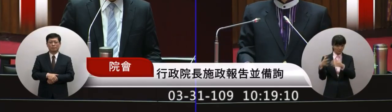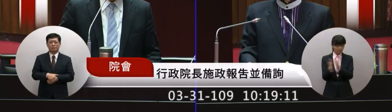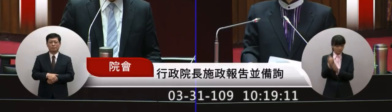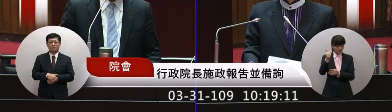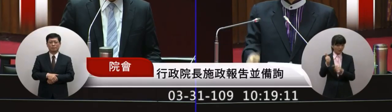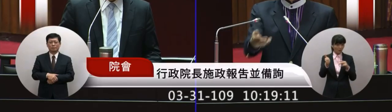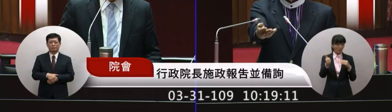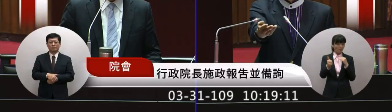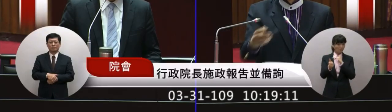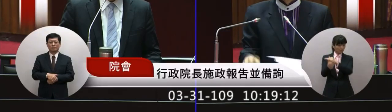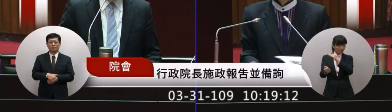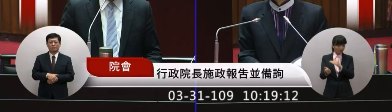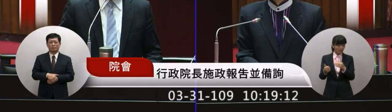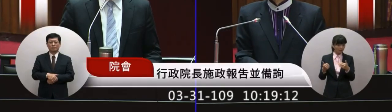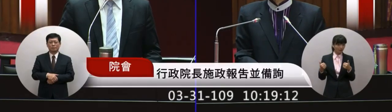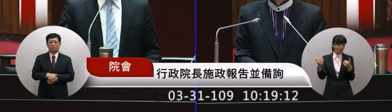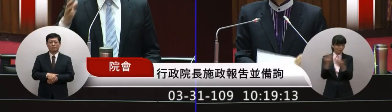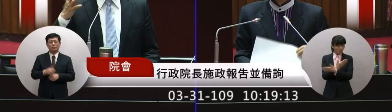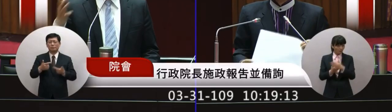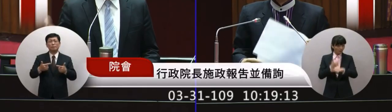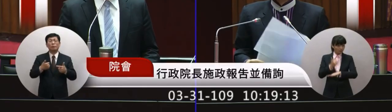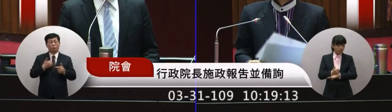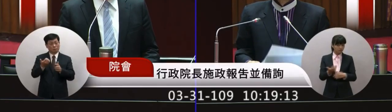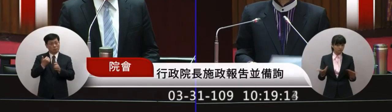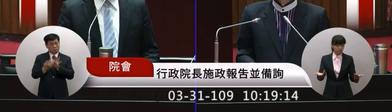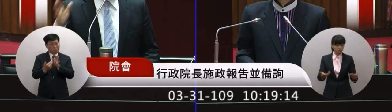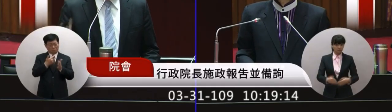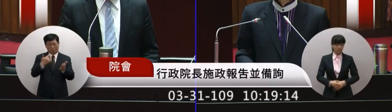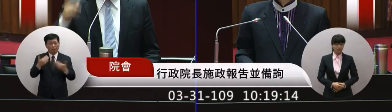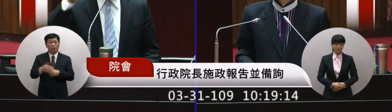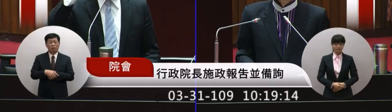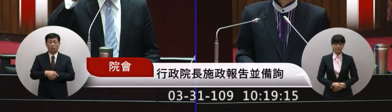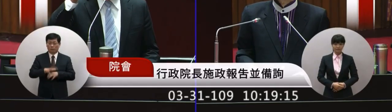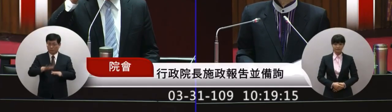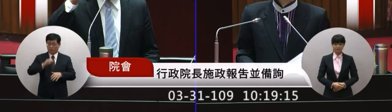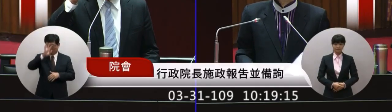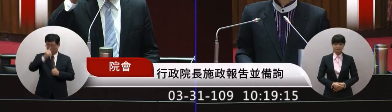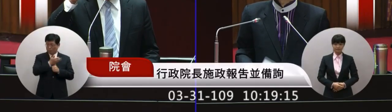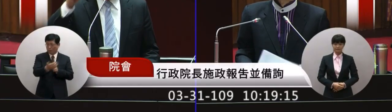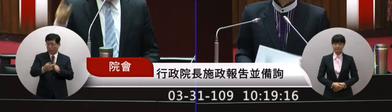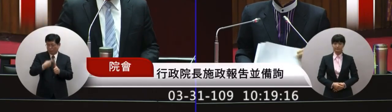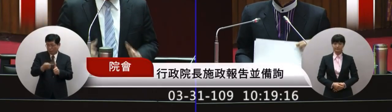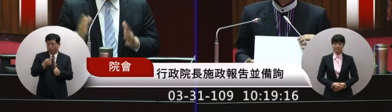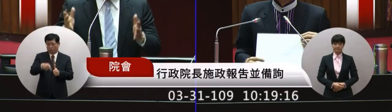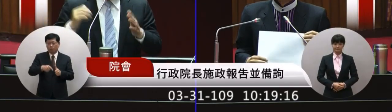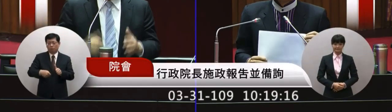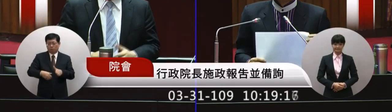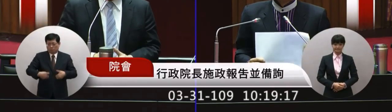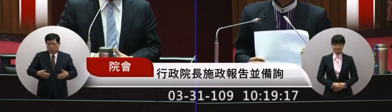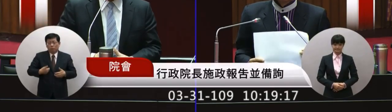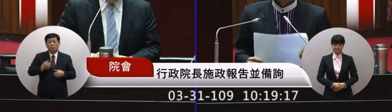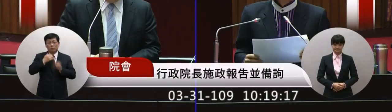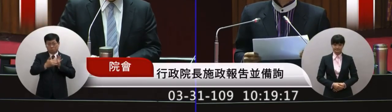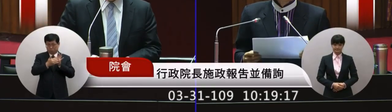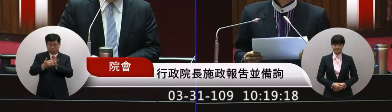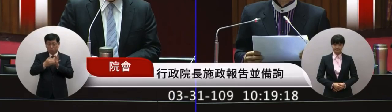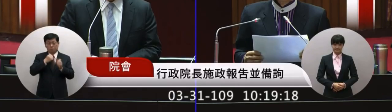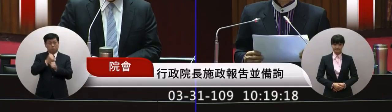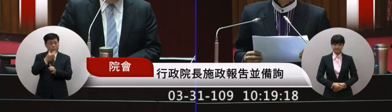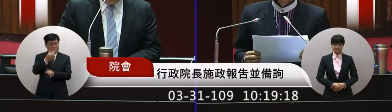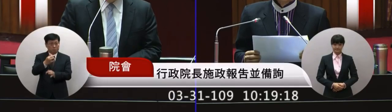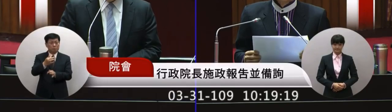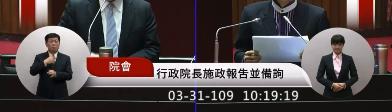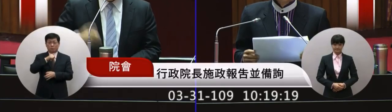这部长，你讲者。 没啦，我都讲甲解清楚啊！啊，尽防疫第一啦，啊，咱来防疫从何